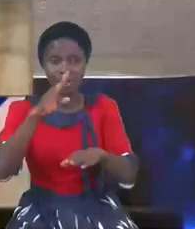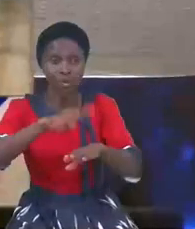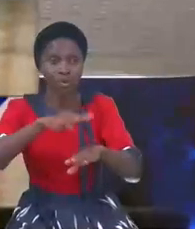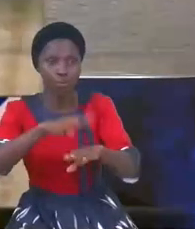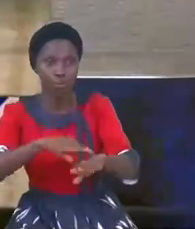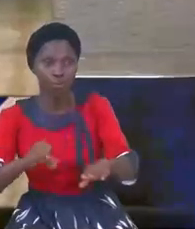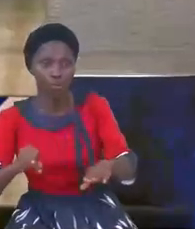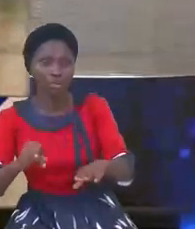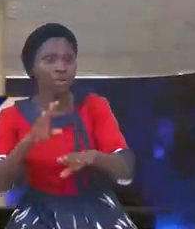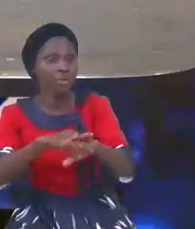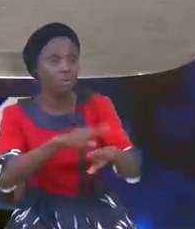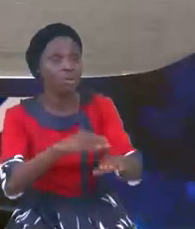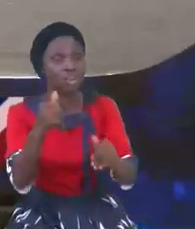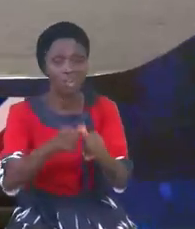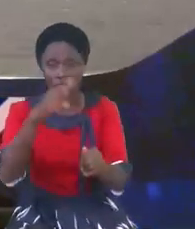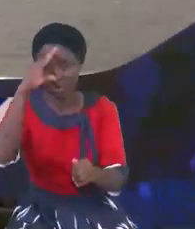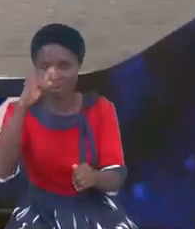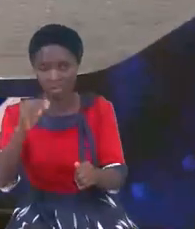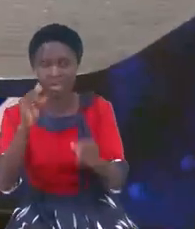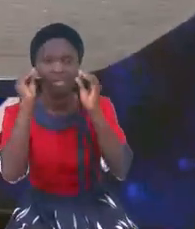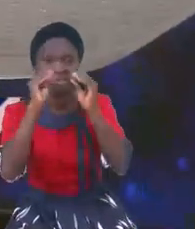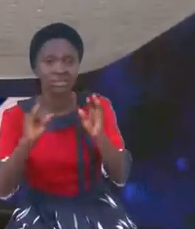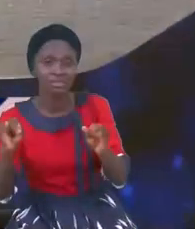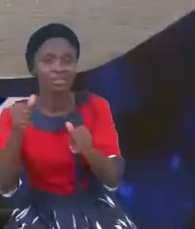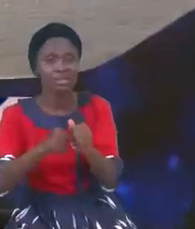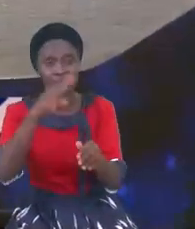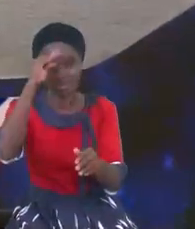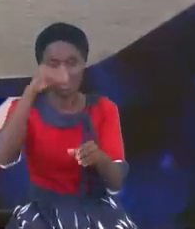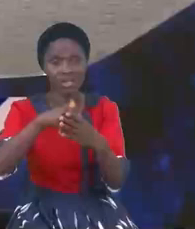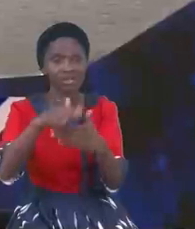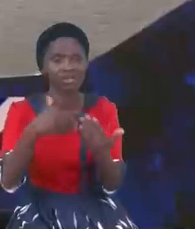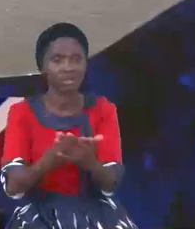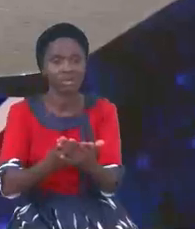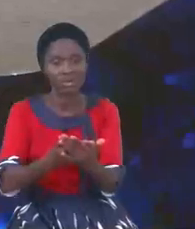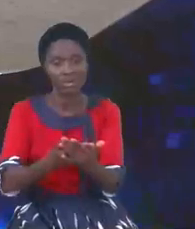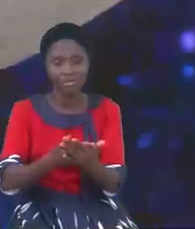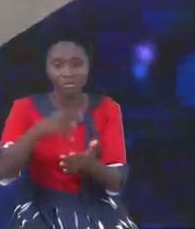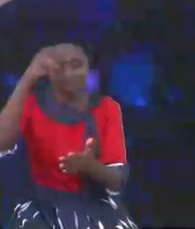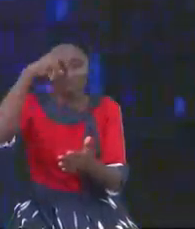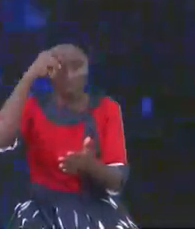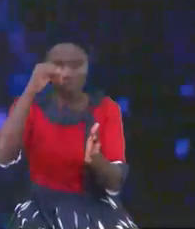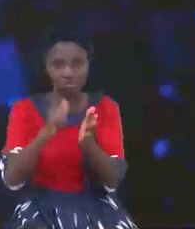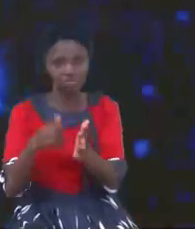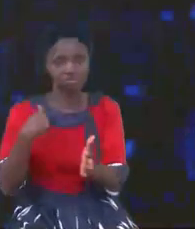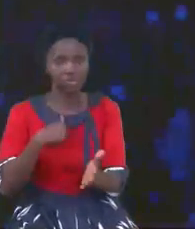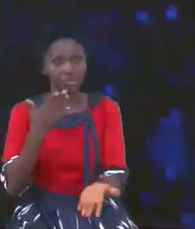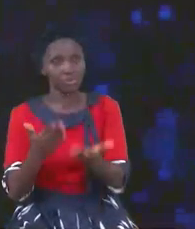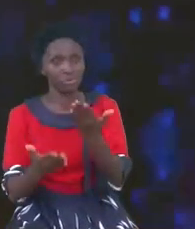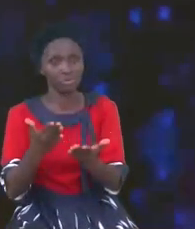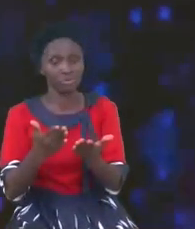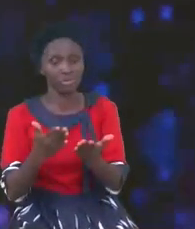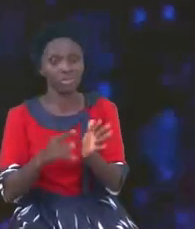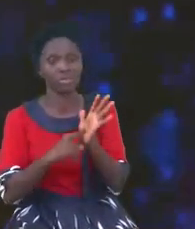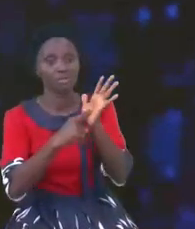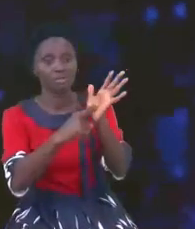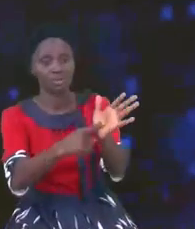et instruisant tout homme en toute sagesse, afin de présenter à Dieu tout